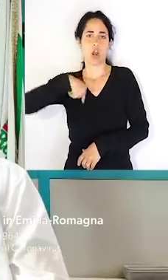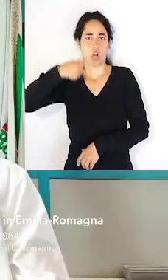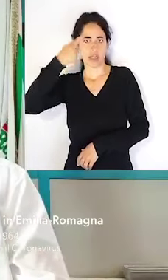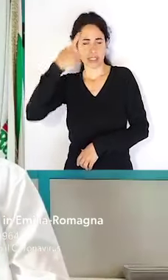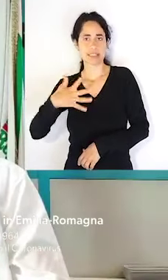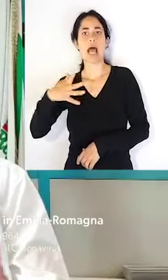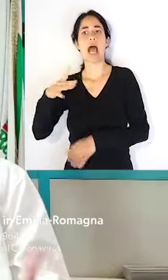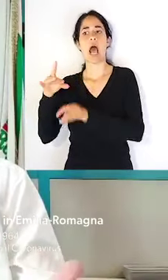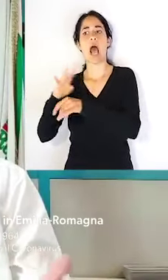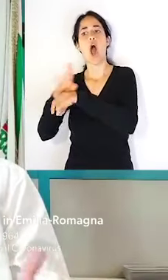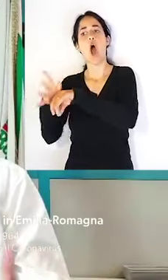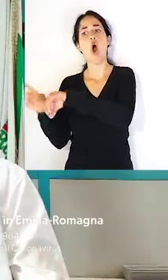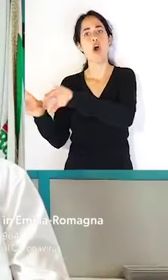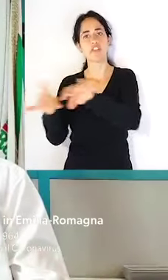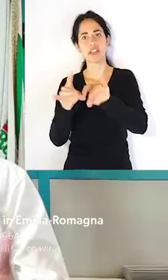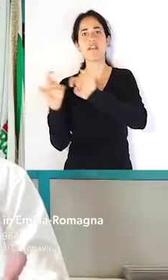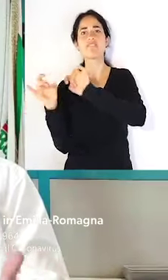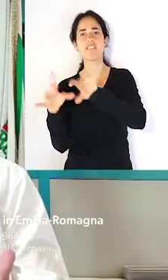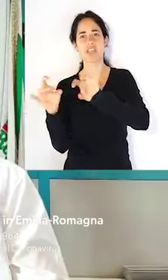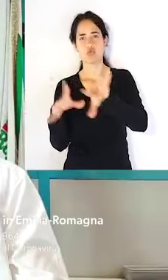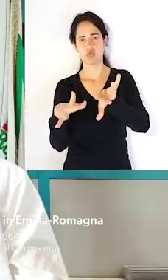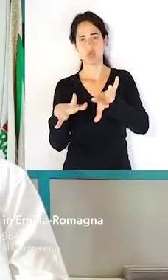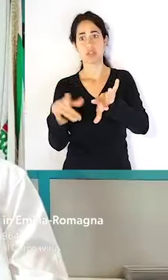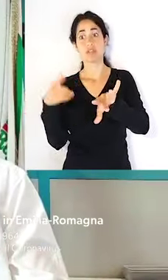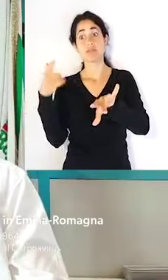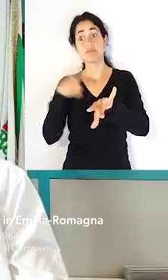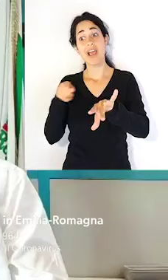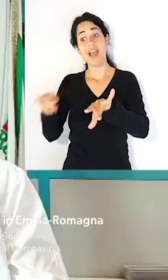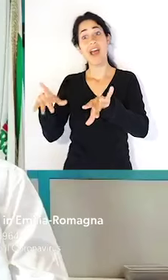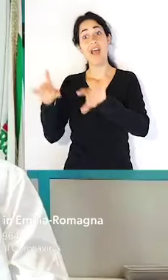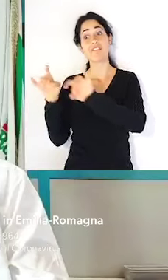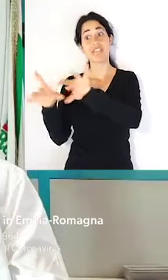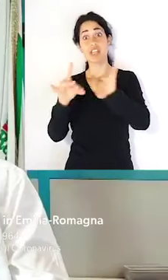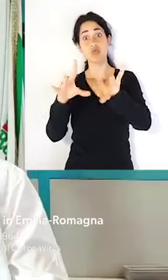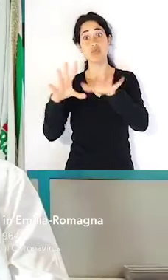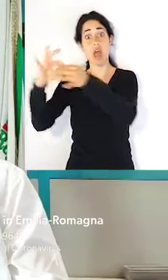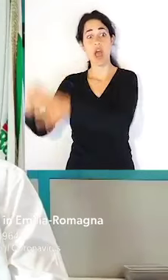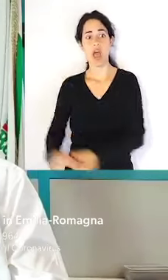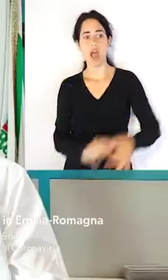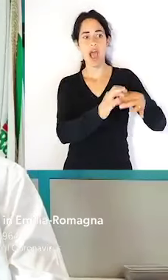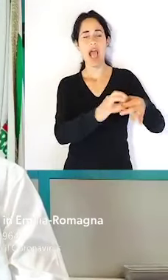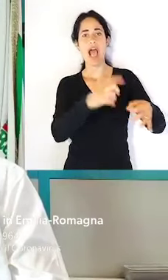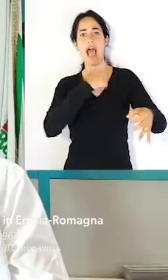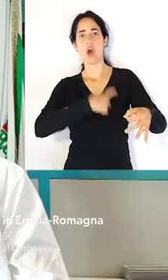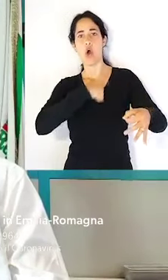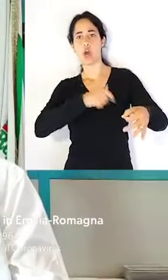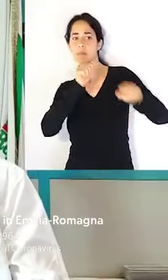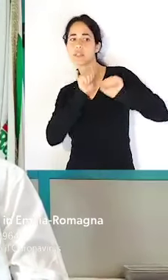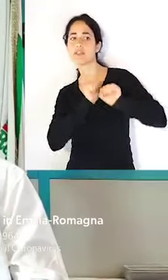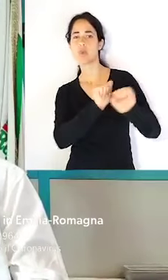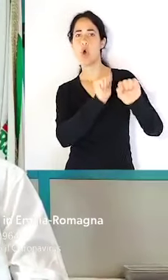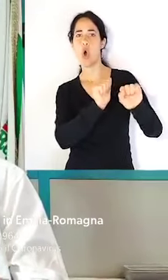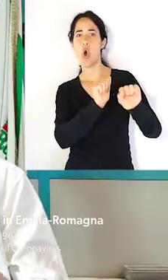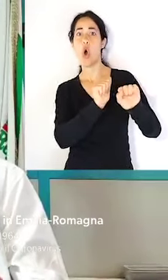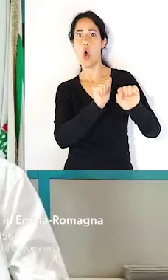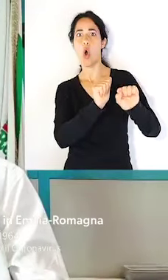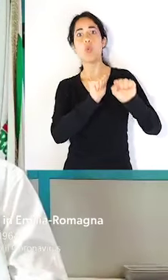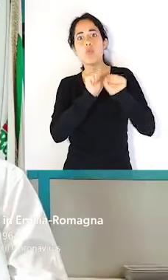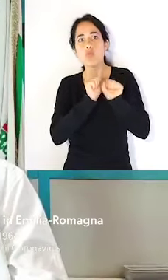virus, però il virus può scatenare una reazione immunitaria dell'individuo e dell'organismo a